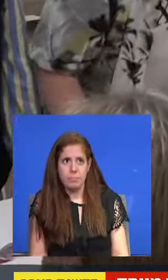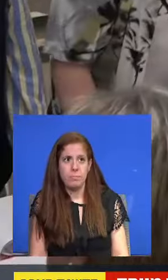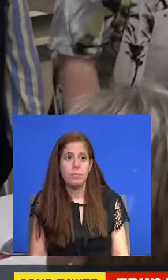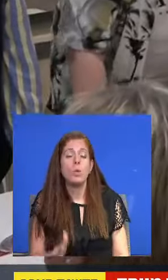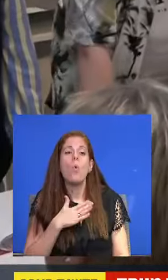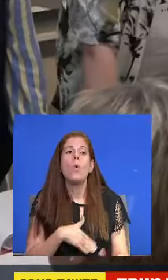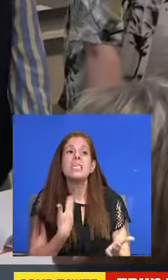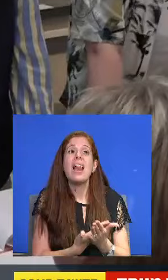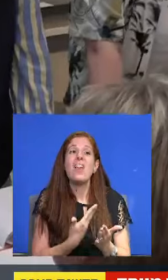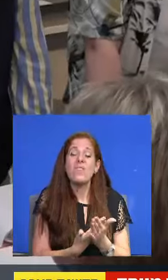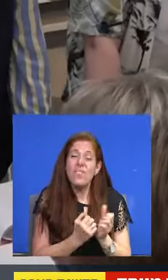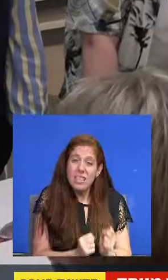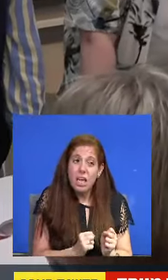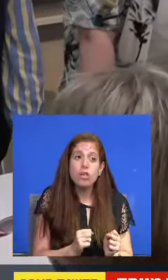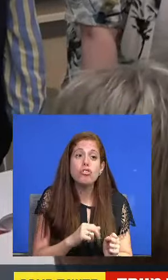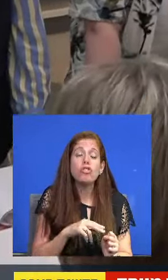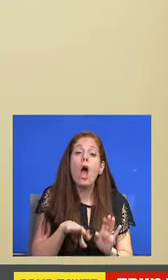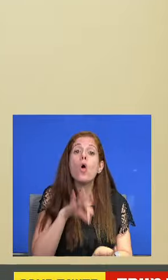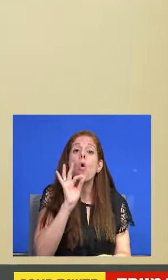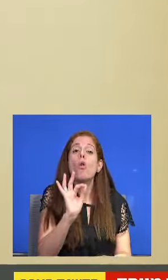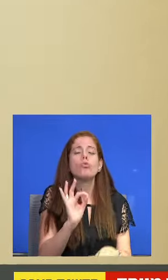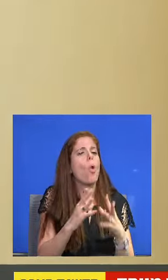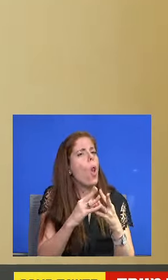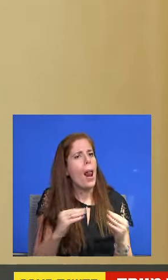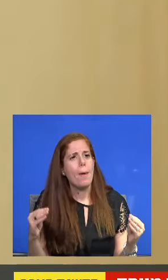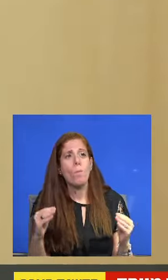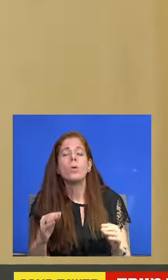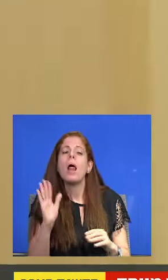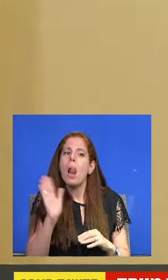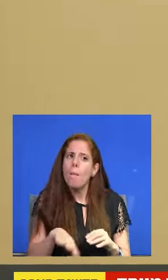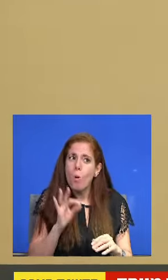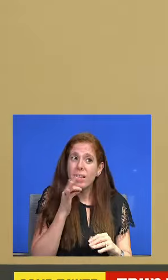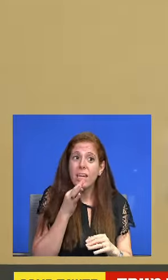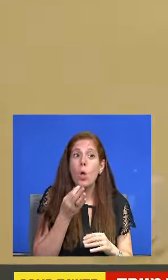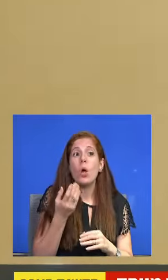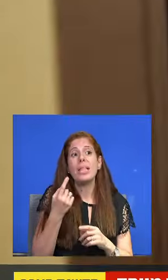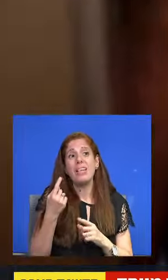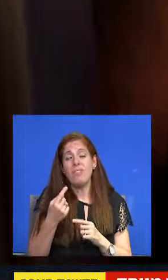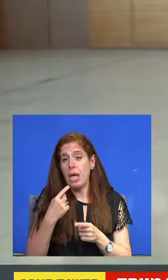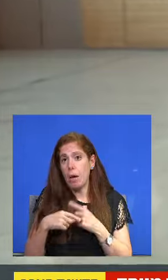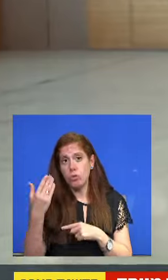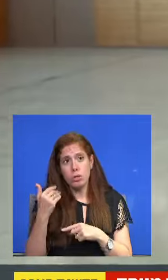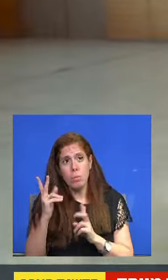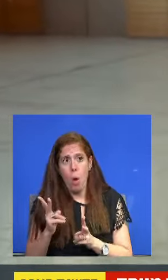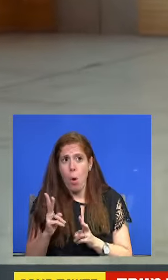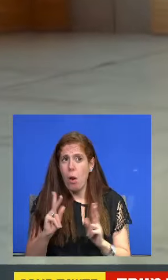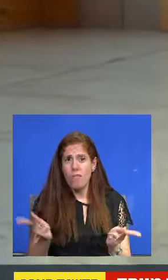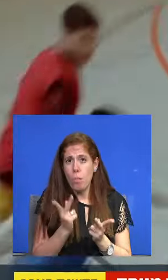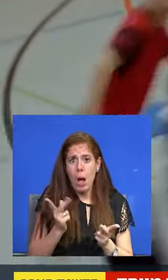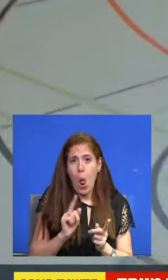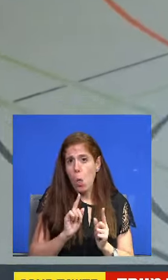רוצה לוודא שהקול שלו לא הולך לאיבוד, למרות הגיל. עד לפני כמה שנים עוד יכול היה לחדרר די בקלות. אוקיי, קום.